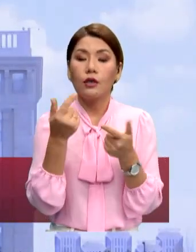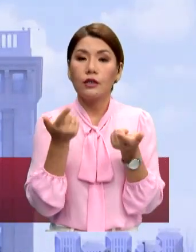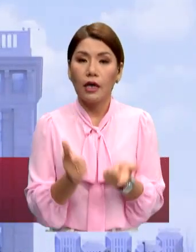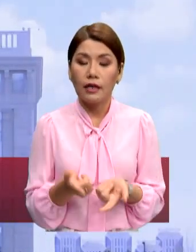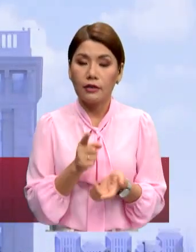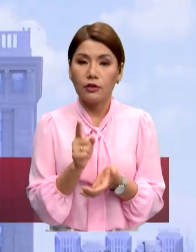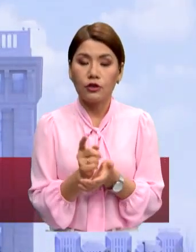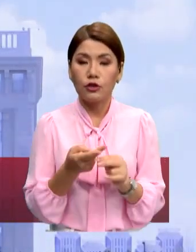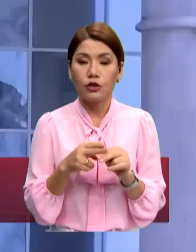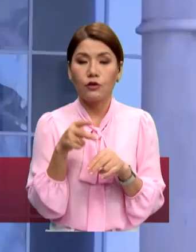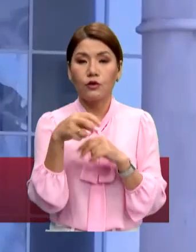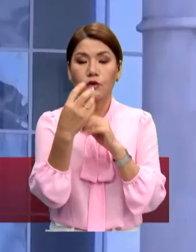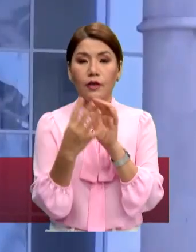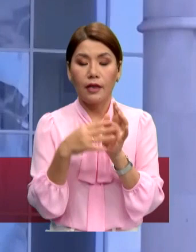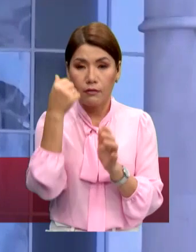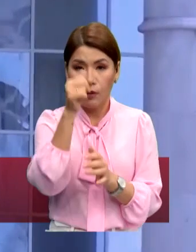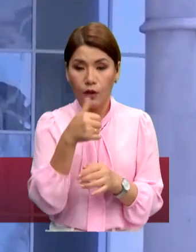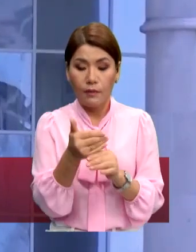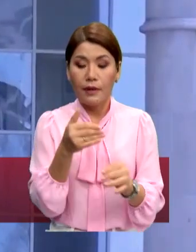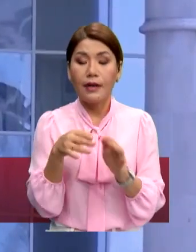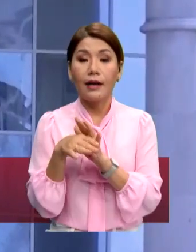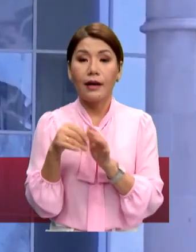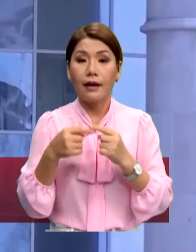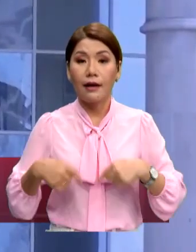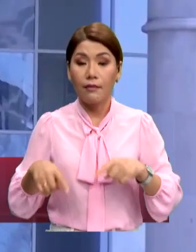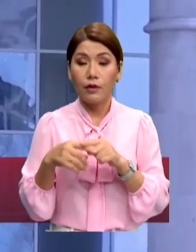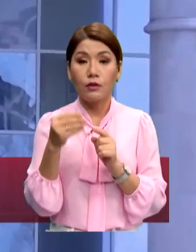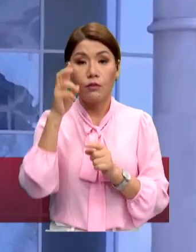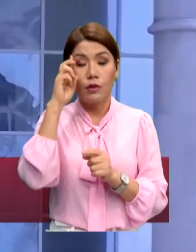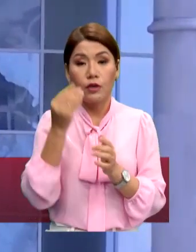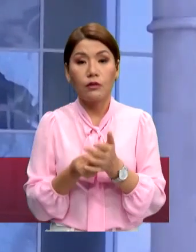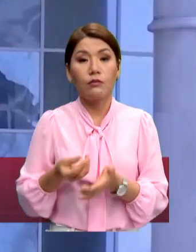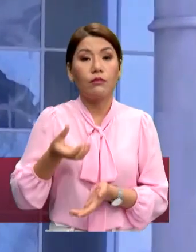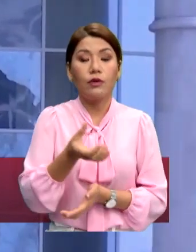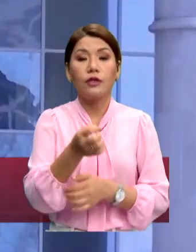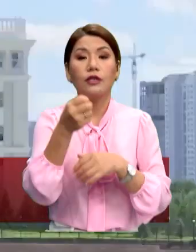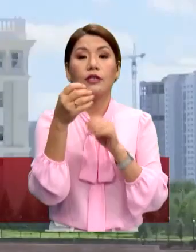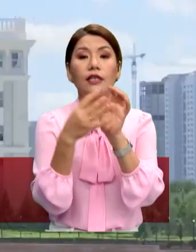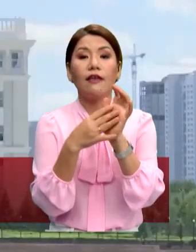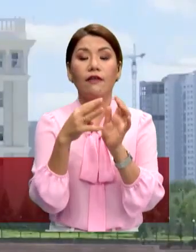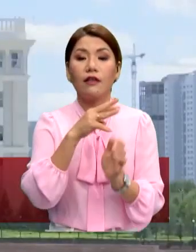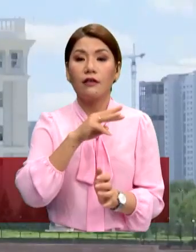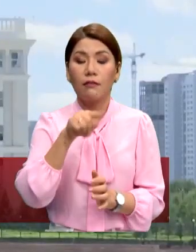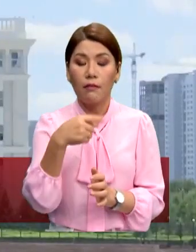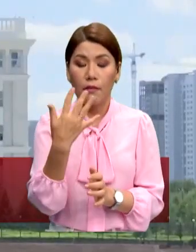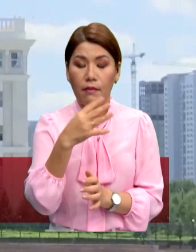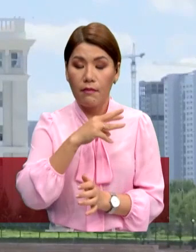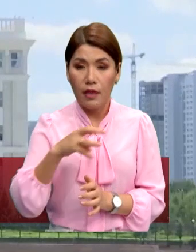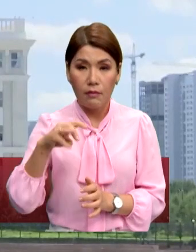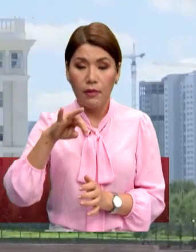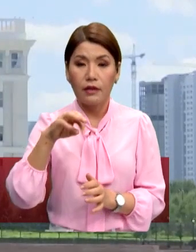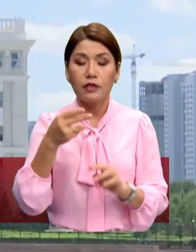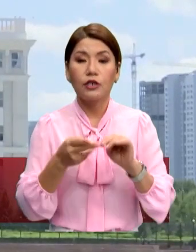2019 году на президентскую предвыборную кампанию из бюджета выделили порядка 9,5 миллиардов тенге. В